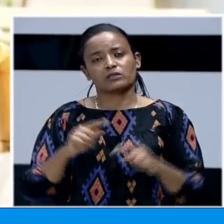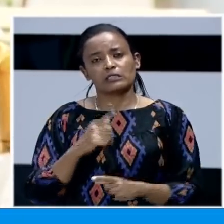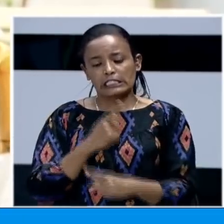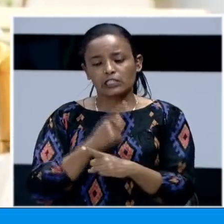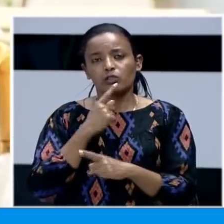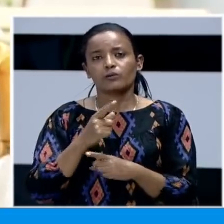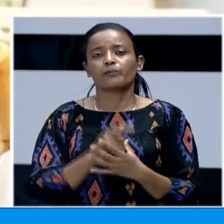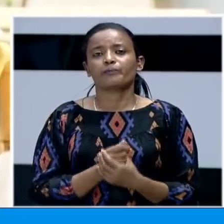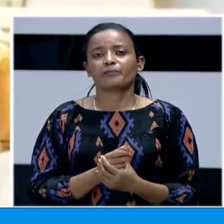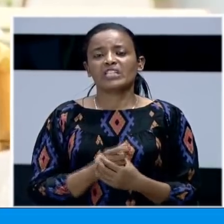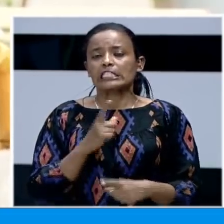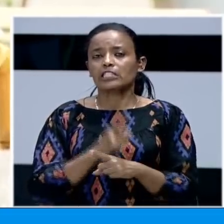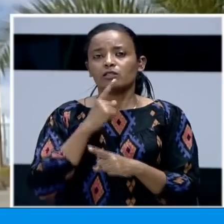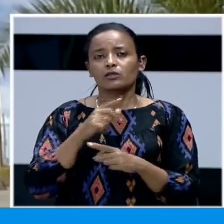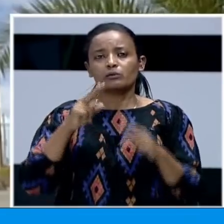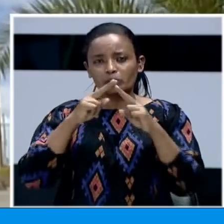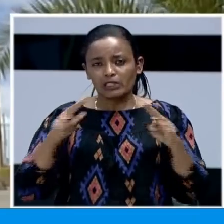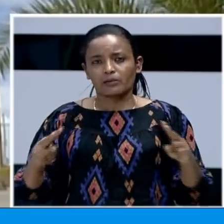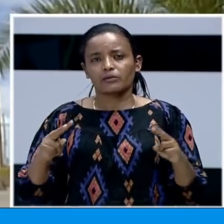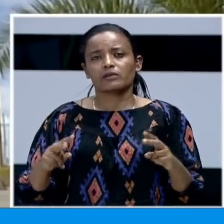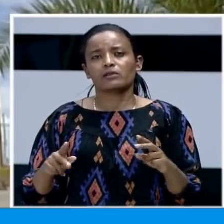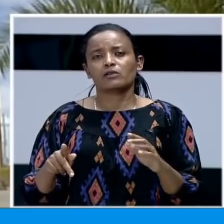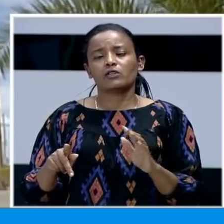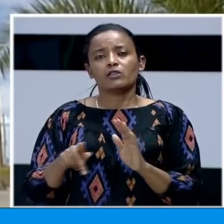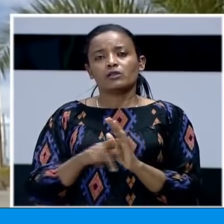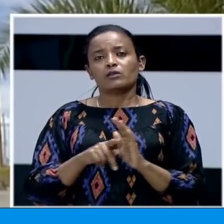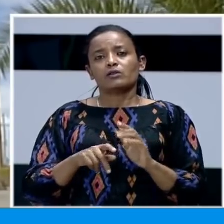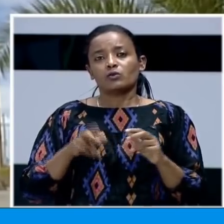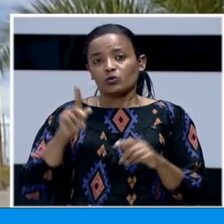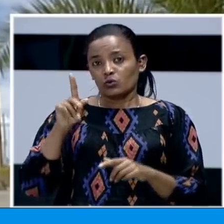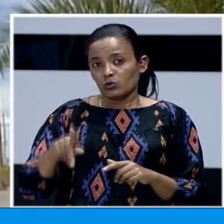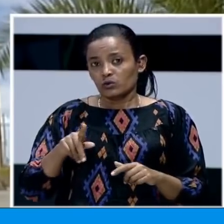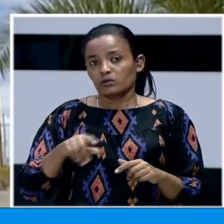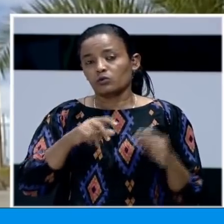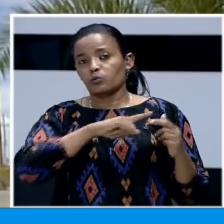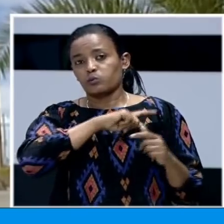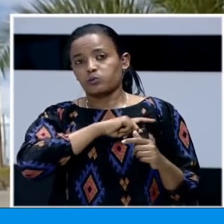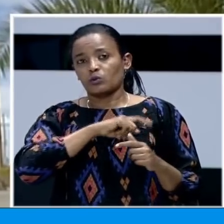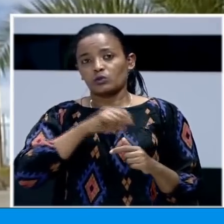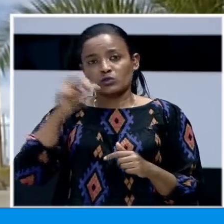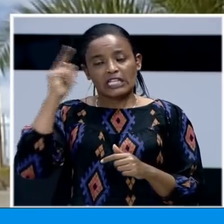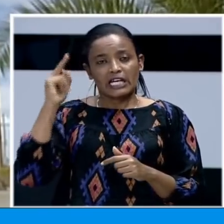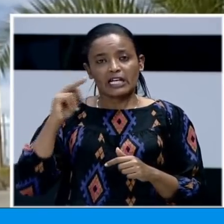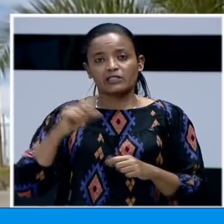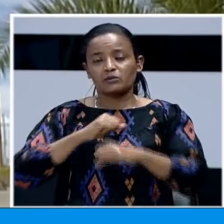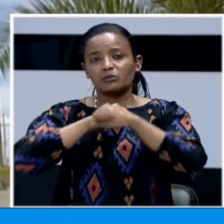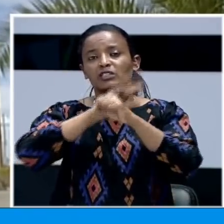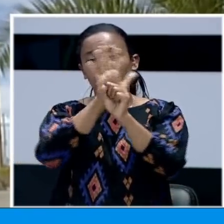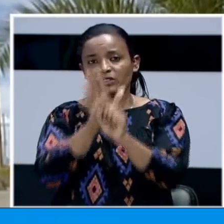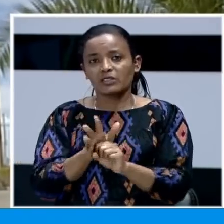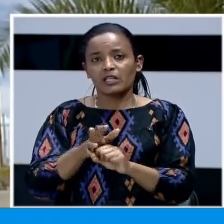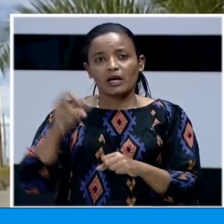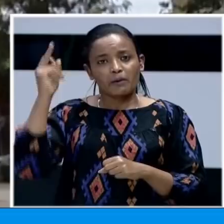ولی تغكليو تعمي زاز بوليس ورد حوزين كوماندر تخلاي قبر رفايل مكل خال فيروس كورونا تبايلو أبو